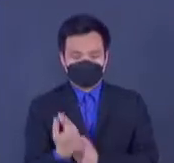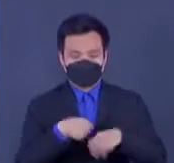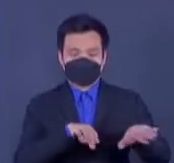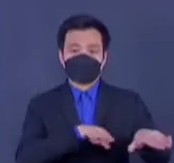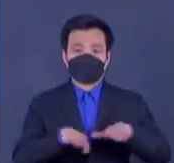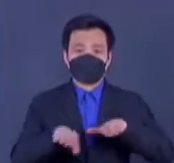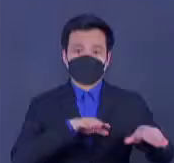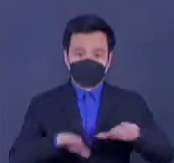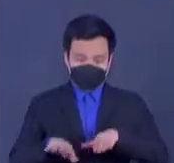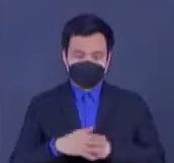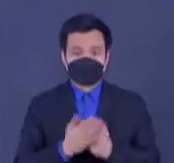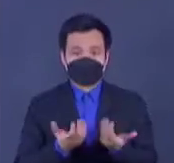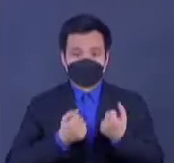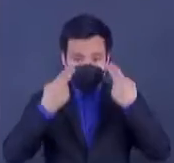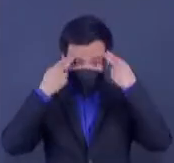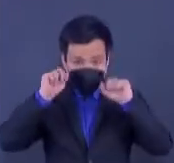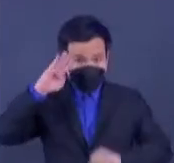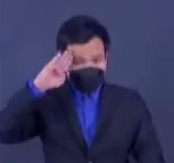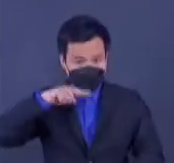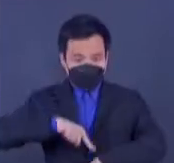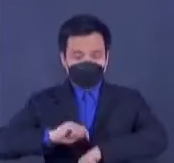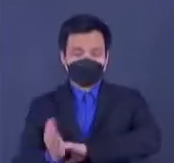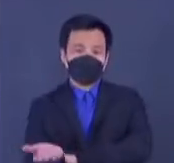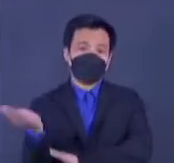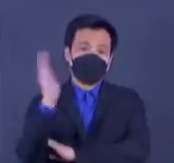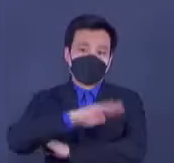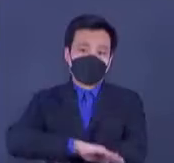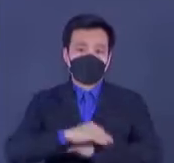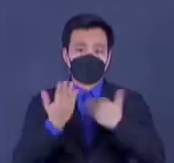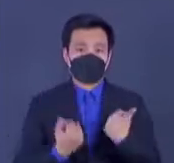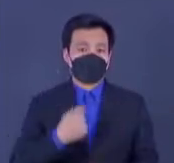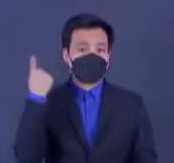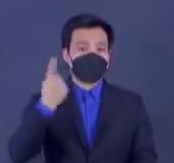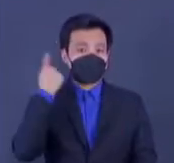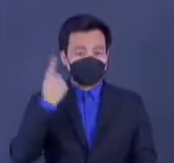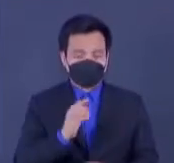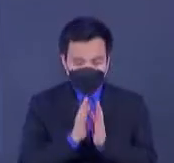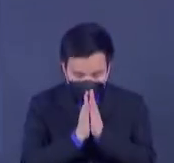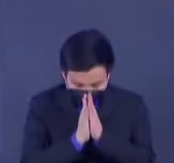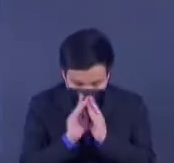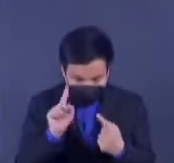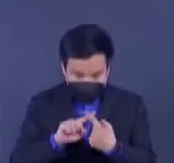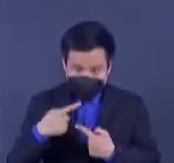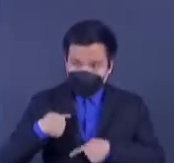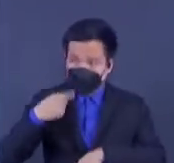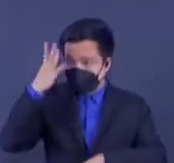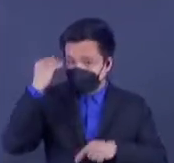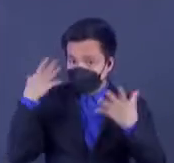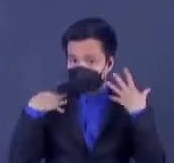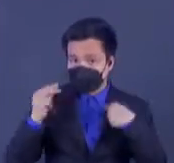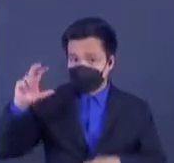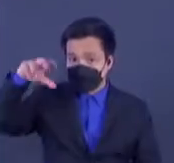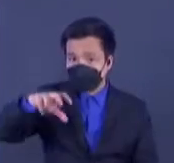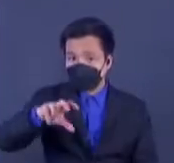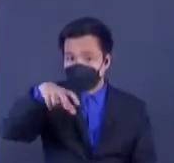พื่อต้อนรับท่านนายกในวันนี้ตลอดทั้งวันก็มีนักท่องเที่ยวทยอยมาสักการะพญานาคราชพ่อปู่ศรีสุทโ